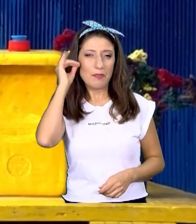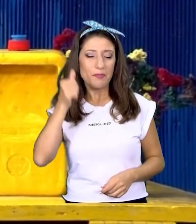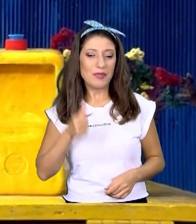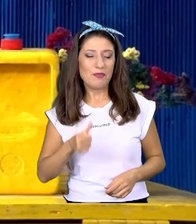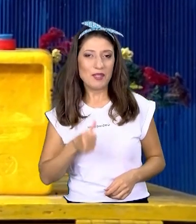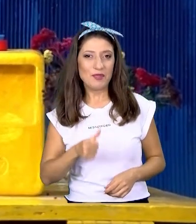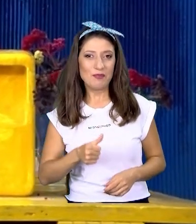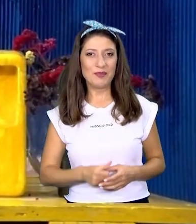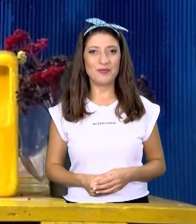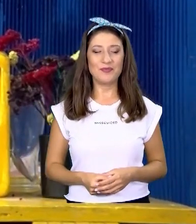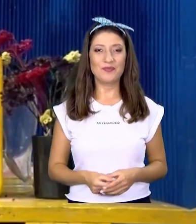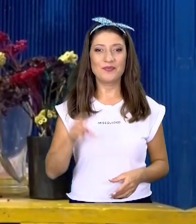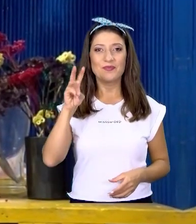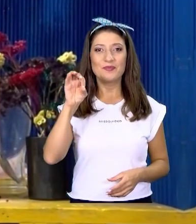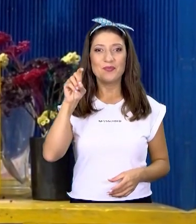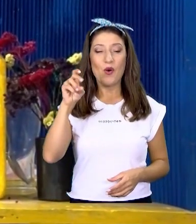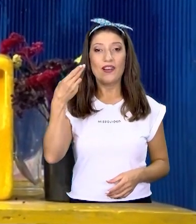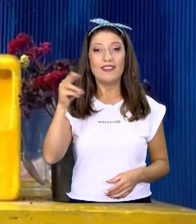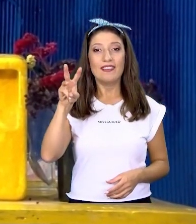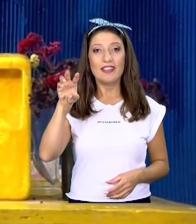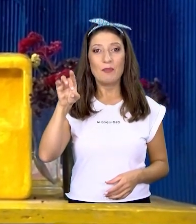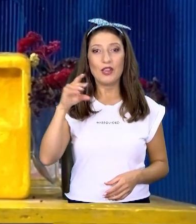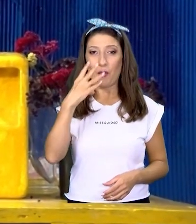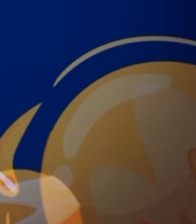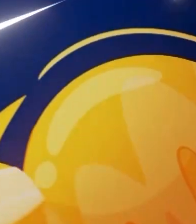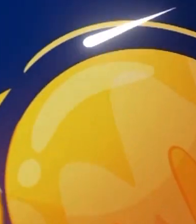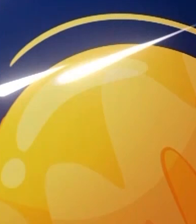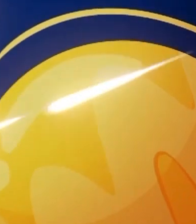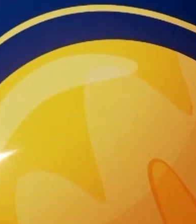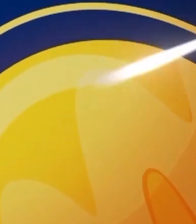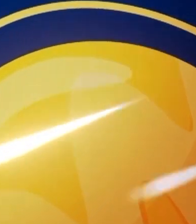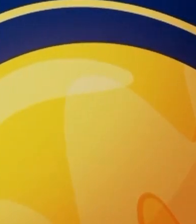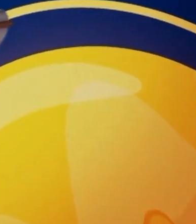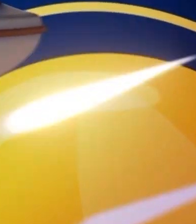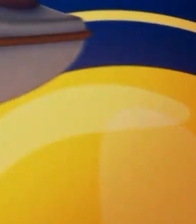պի պի պի, մոխ և դմբլդոխ, հոպլա։